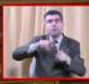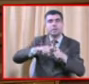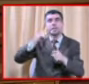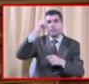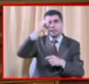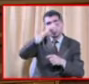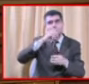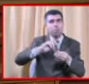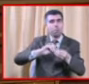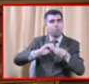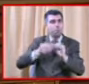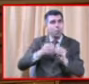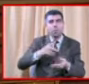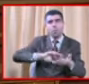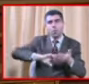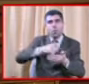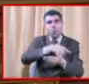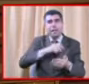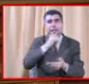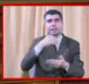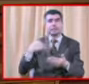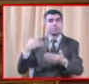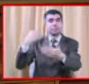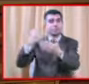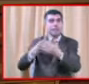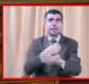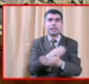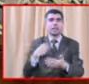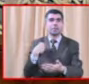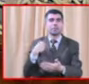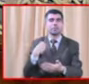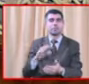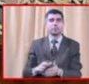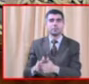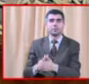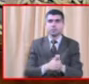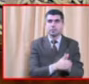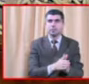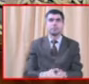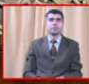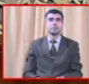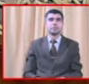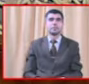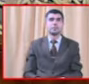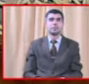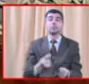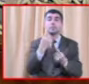زالت تعاني من ضعف التجهيزات الصحية. وشكرا. هل هناك من تعقيب إضافي؟